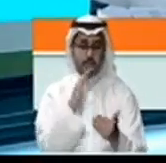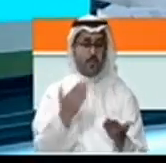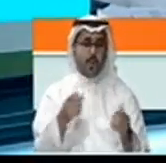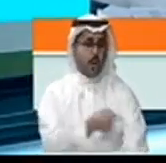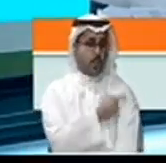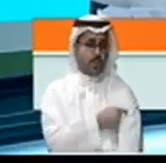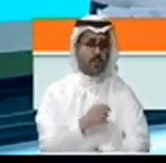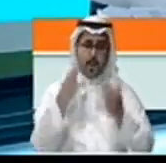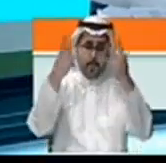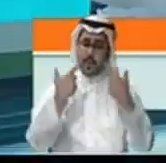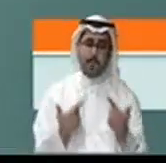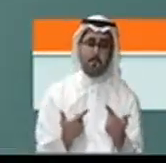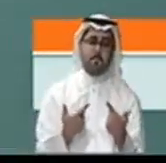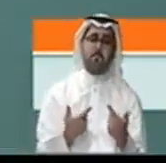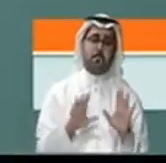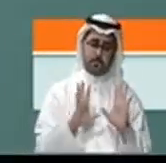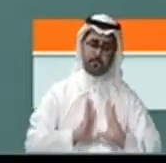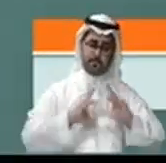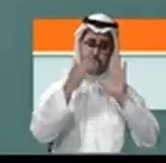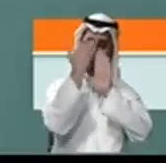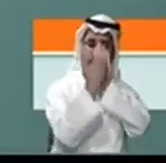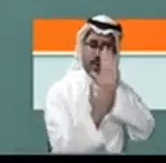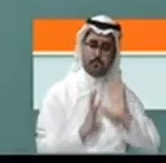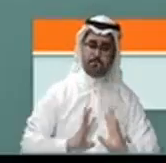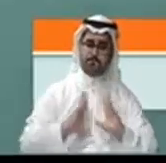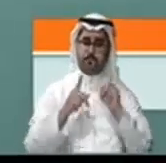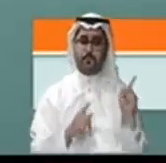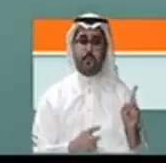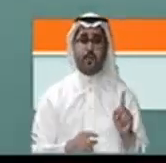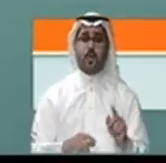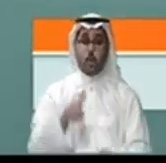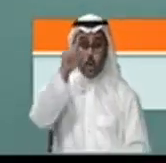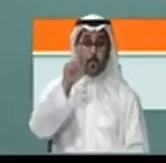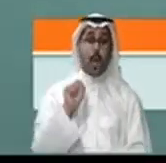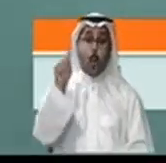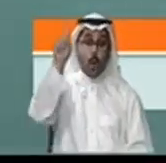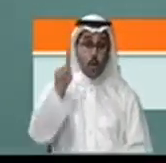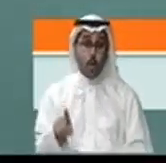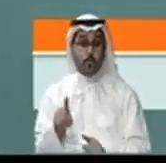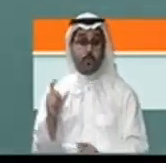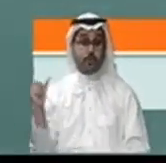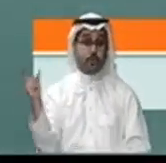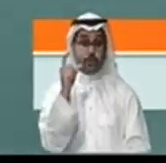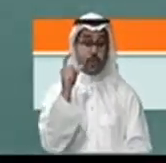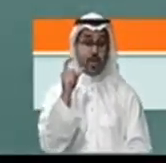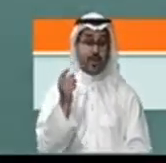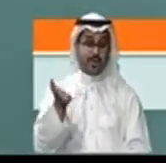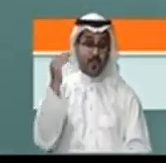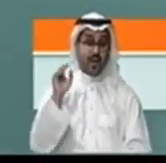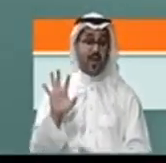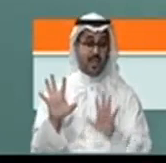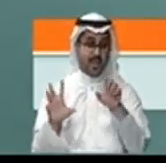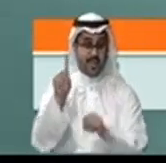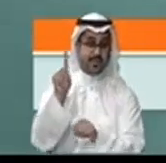المستشفيات والمراكز الصحية في مكة المكرمة والمدينة المنورة بلغ منذ اليوم الأول من شهر ذي القعدة وحتى يوم